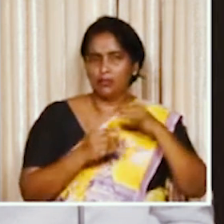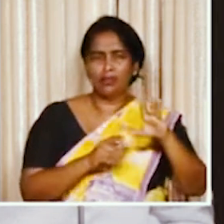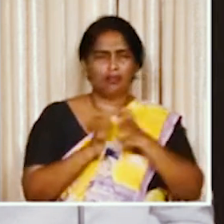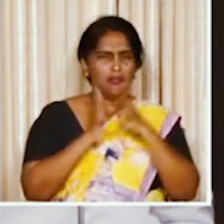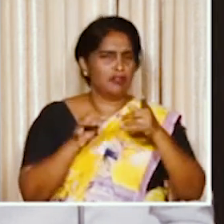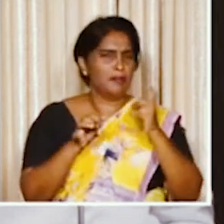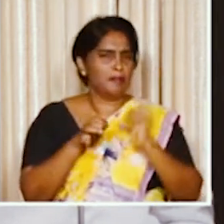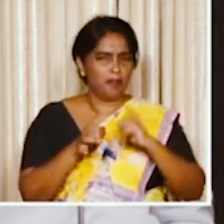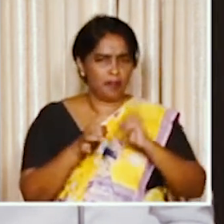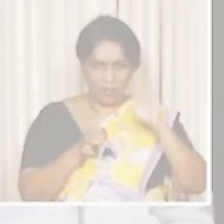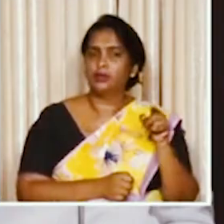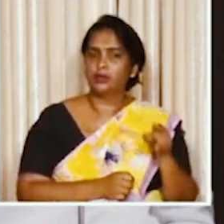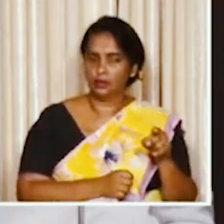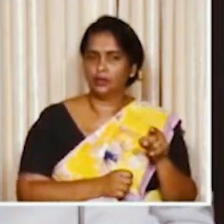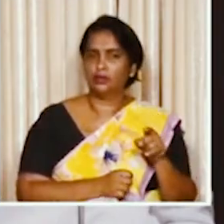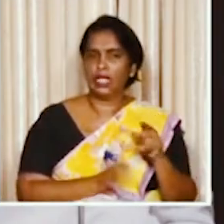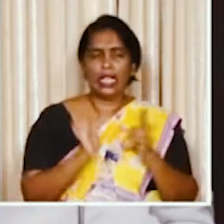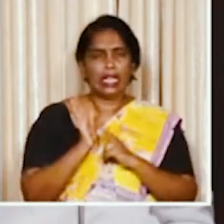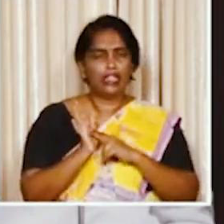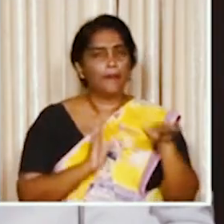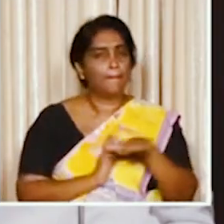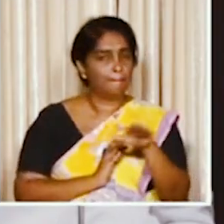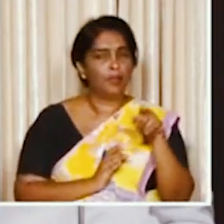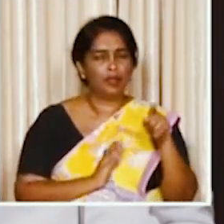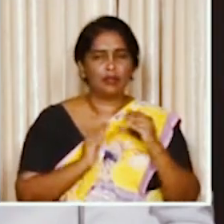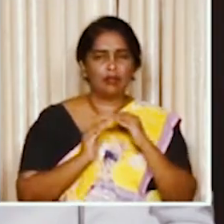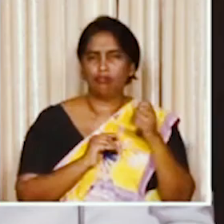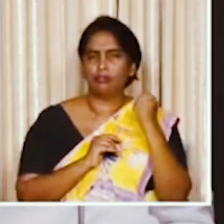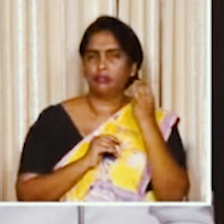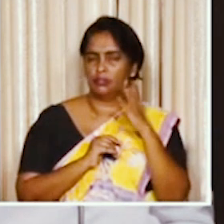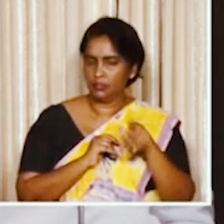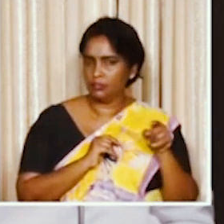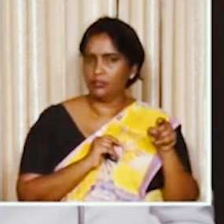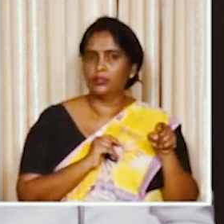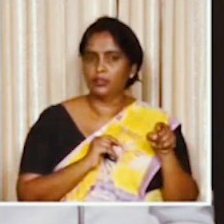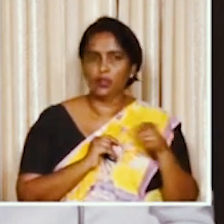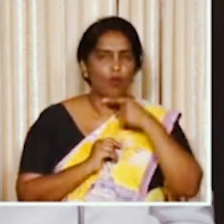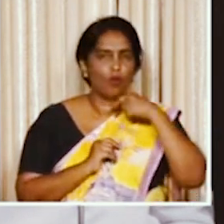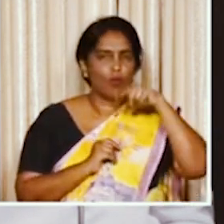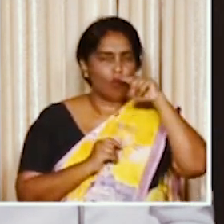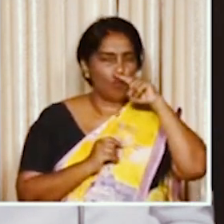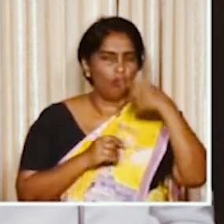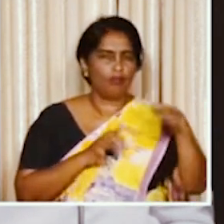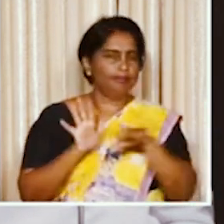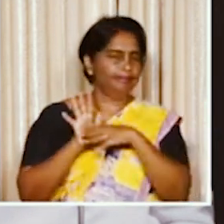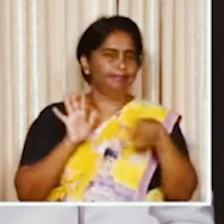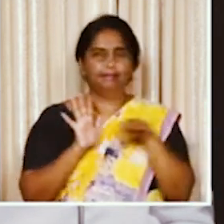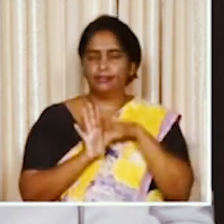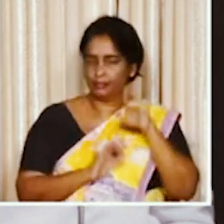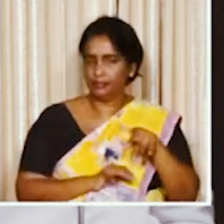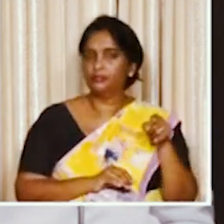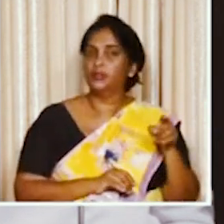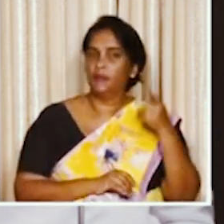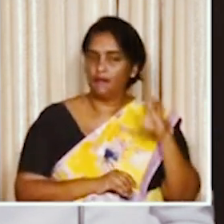காரதீவு, மாலியக்காடு வரையும் இன்று மிக மோசமான கடலரிப்புக்கு உள்ளாகியிருக்கிறது. இது சம்பந்தமாக இந்த எல்எச்ஐ நிறுவனம் பொறுப்பு கூற